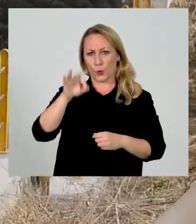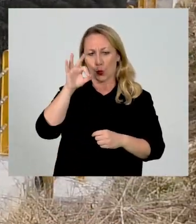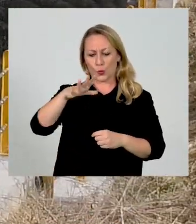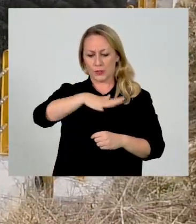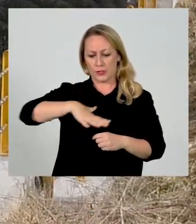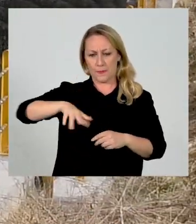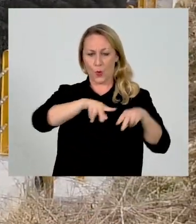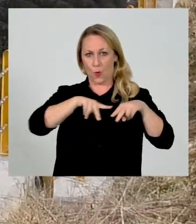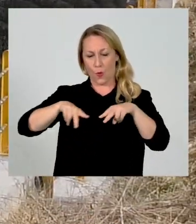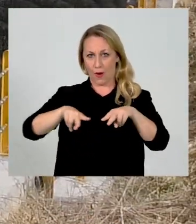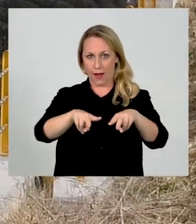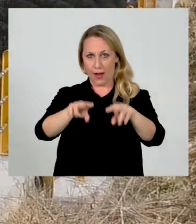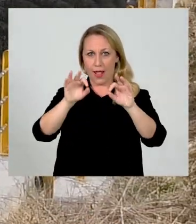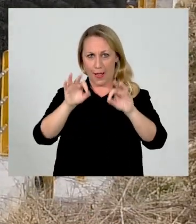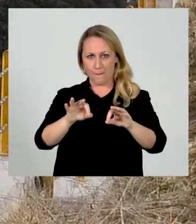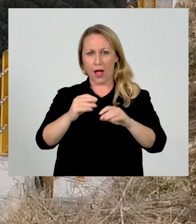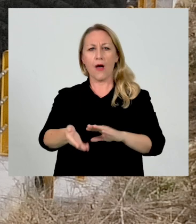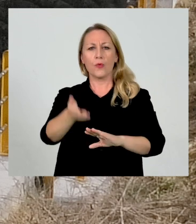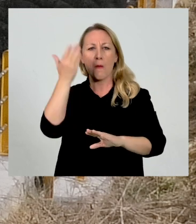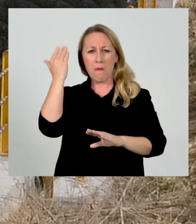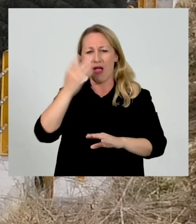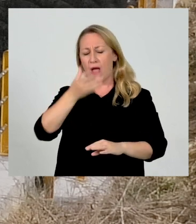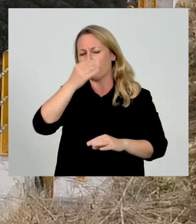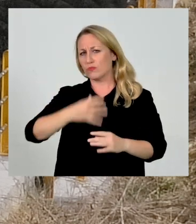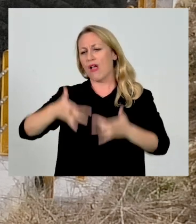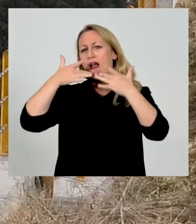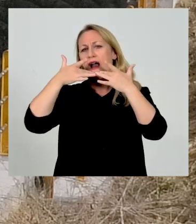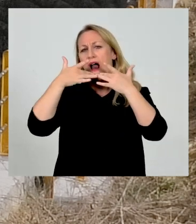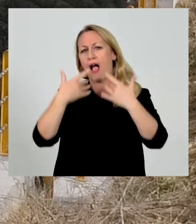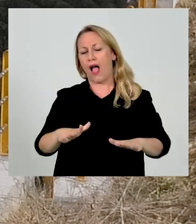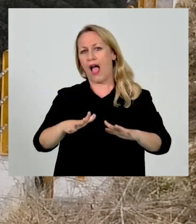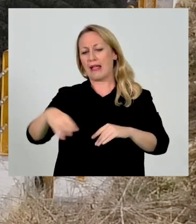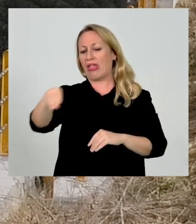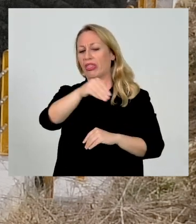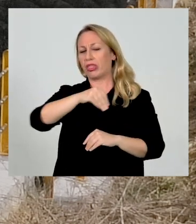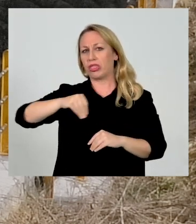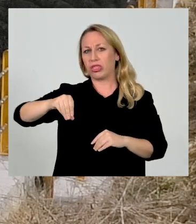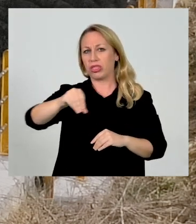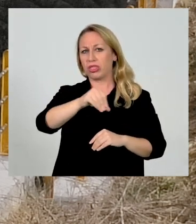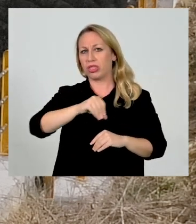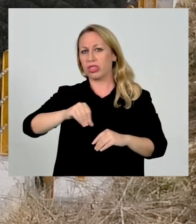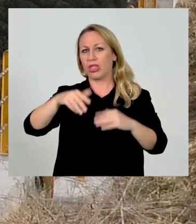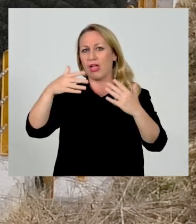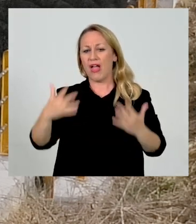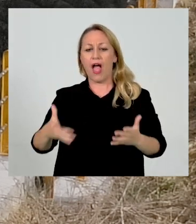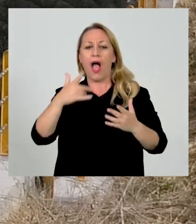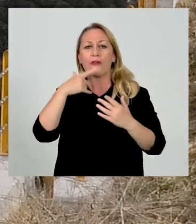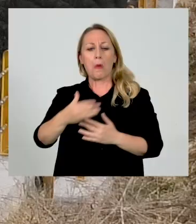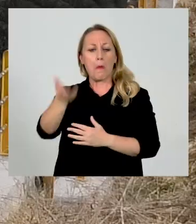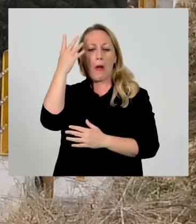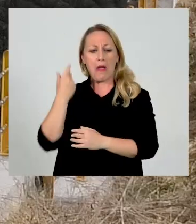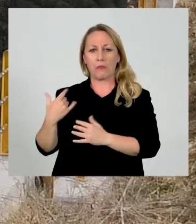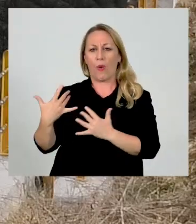Το σημείο του ρέματος ήταν ένα πολύ άσχημο σημείο. Το ρέμα ήταν εγκαταλειμμένο, ήταν μέσα